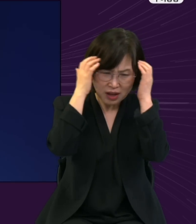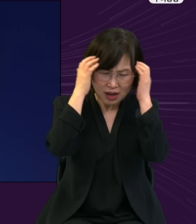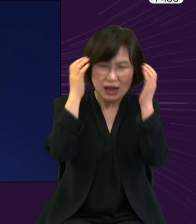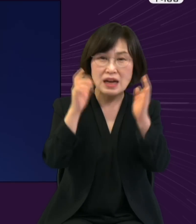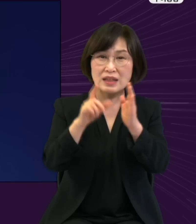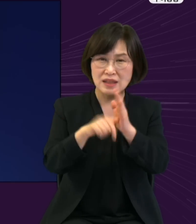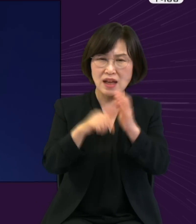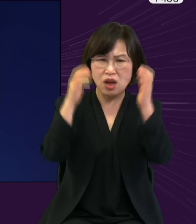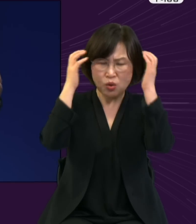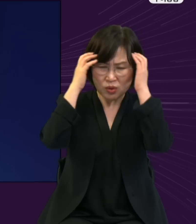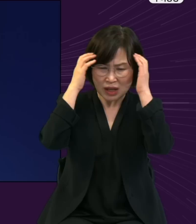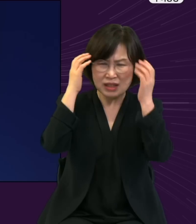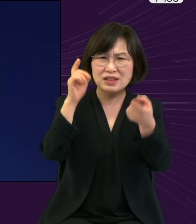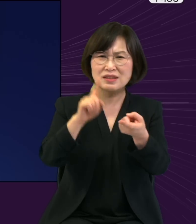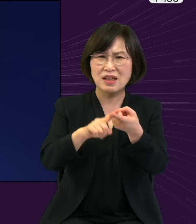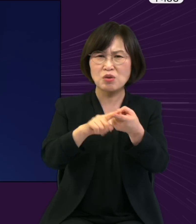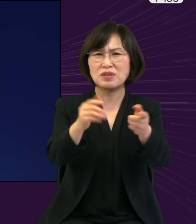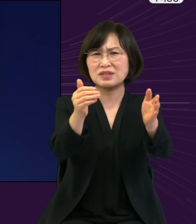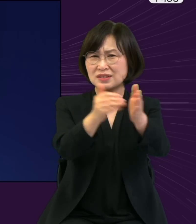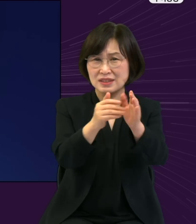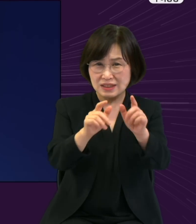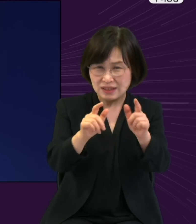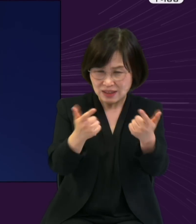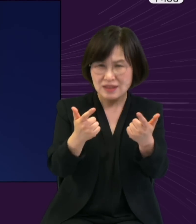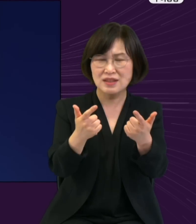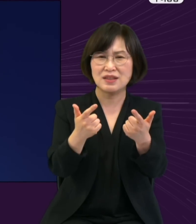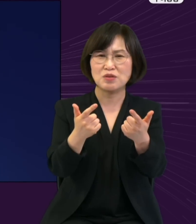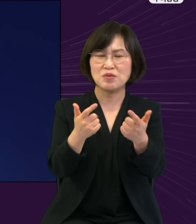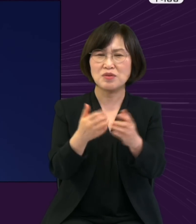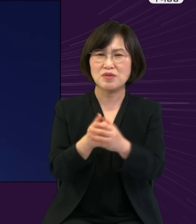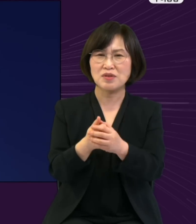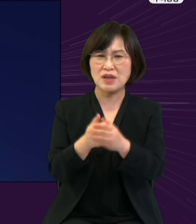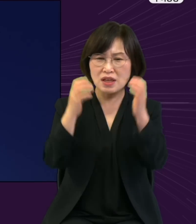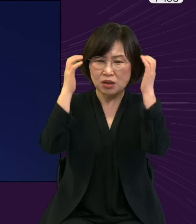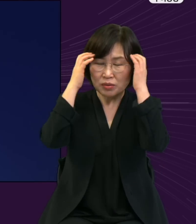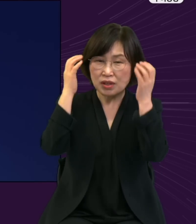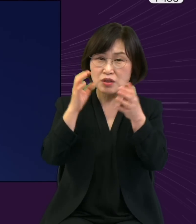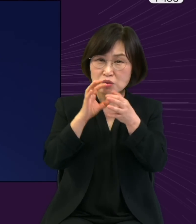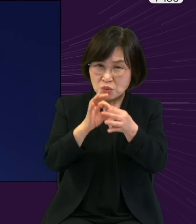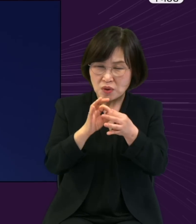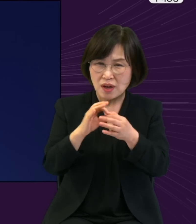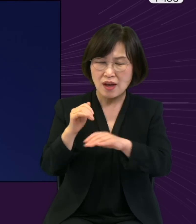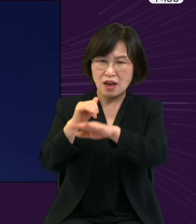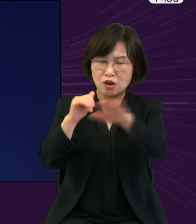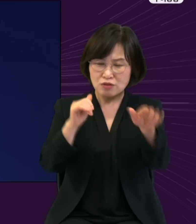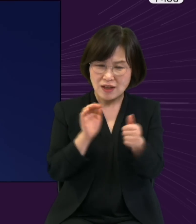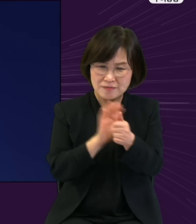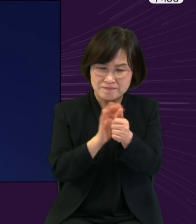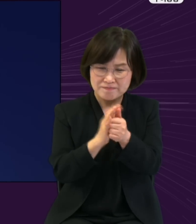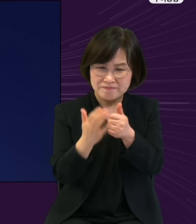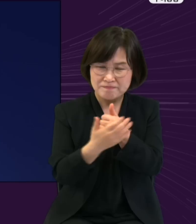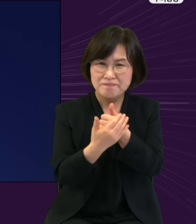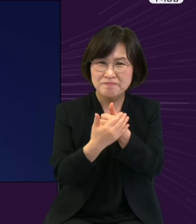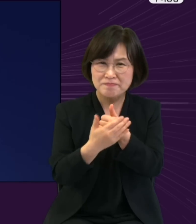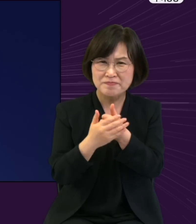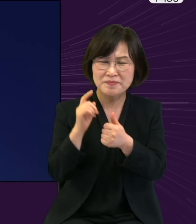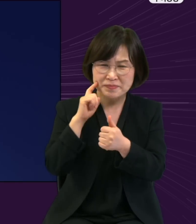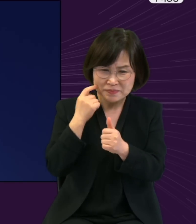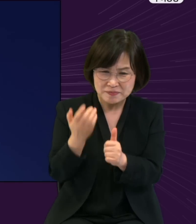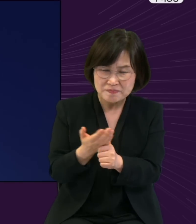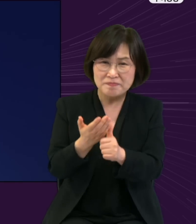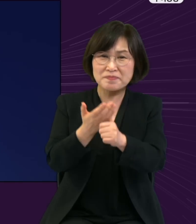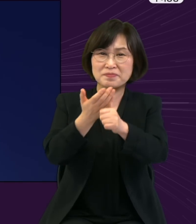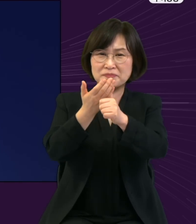고난이 고난으로 끝을 맺지 않도록 도와주시고 이 고난을 통해서 우리가 다듬어지기를 원합니다. 고난 속에서